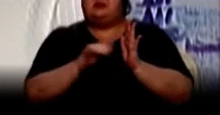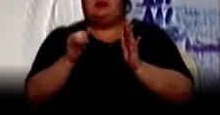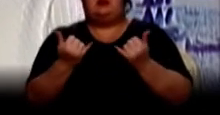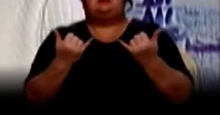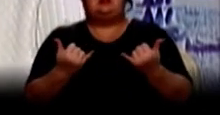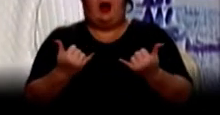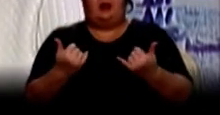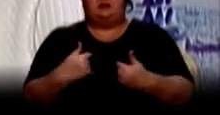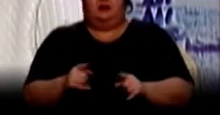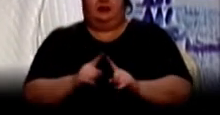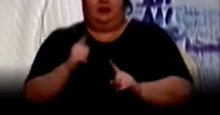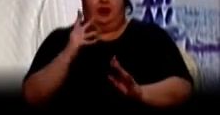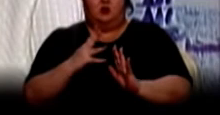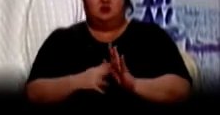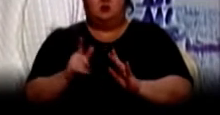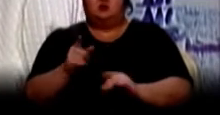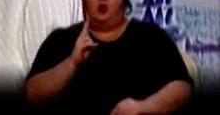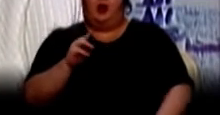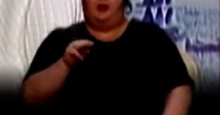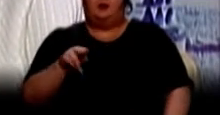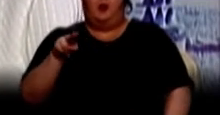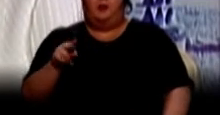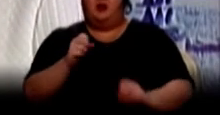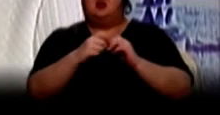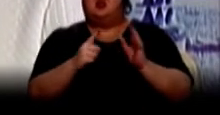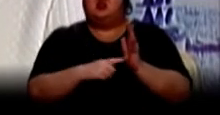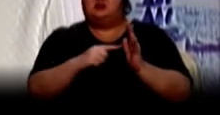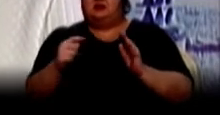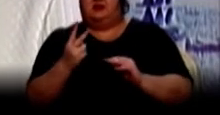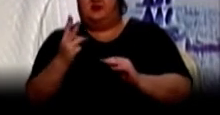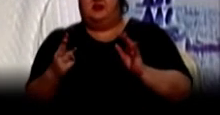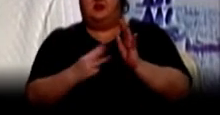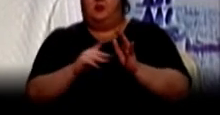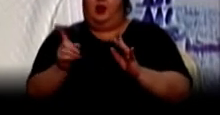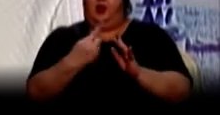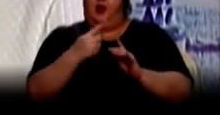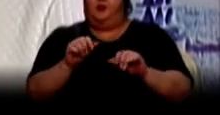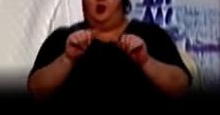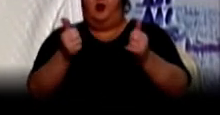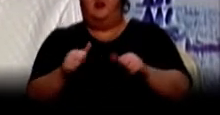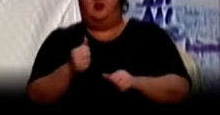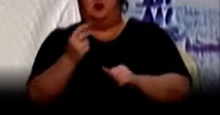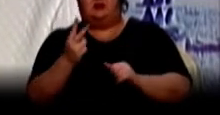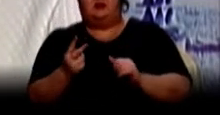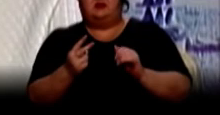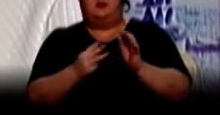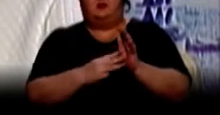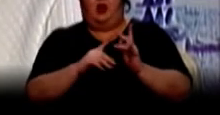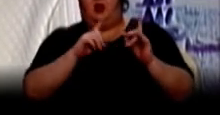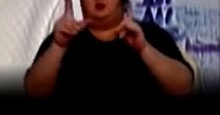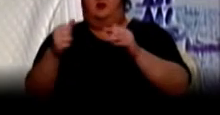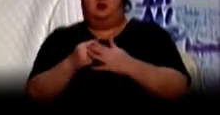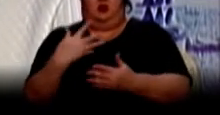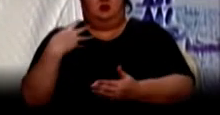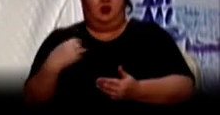Зараз я так розумію, що КТП 1628 або оформить ліцензію на транспортування і довозитиме до Львова самостійно